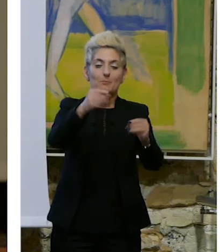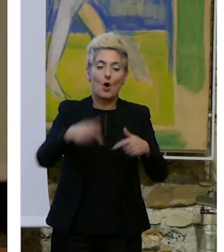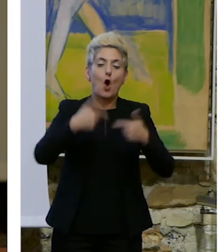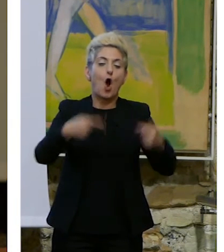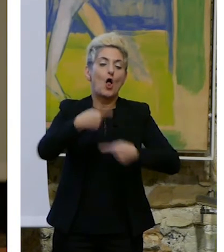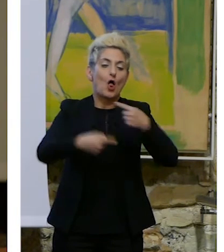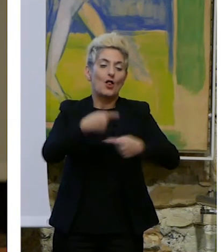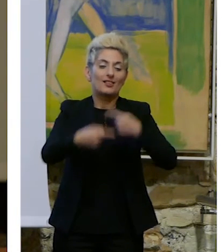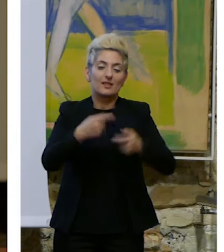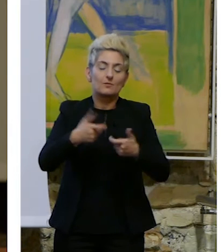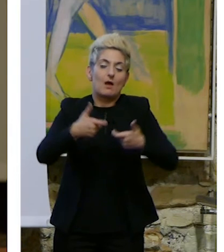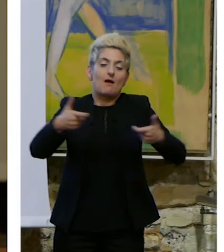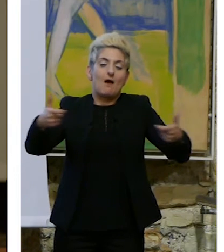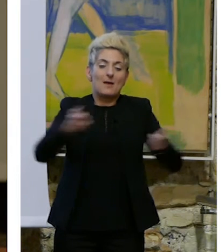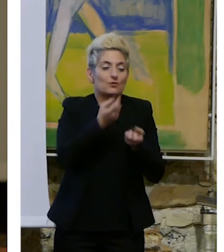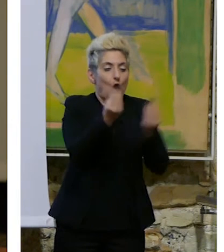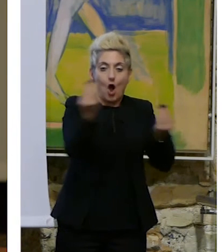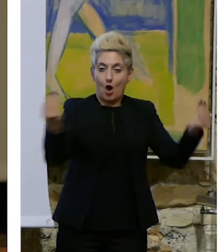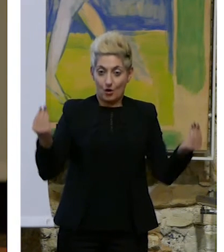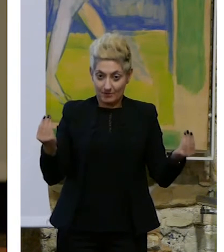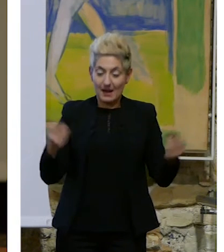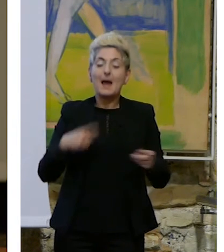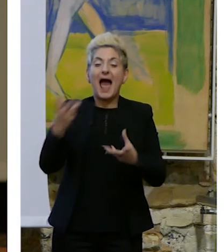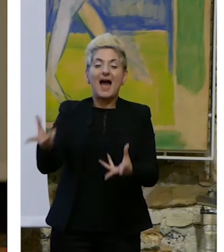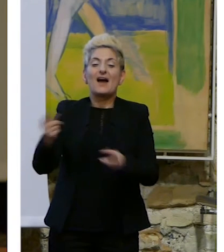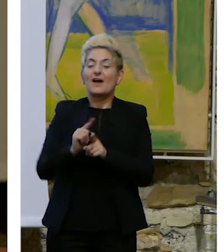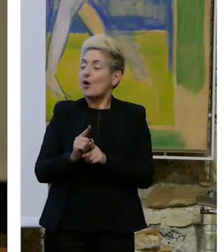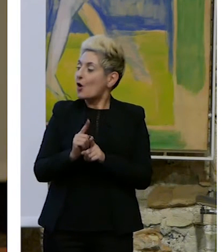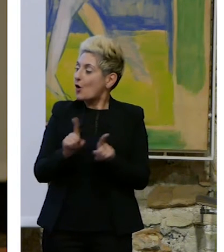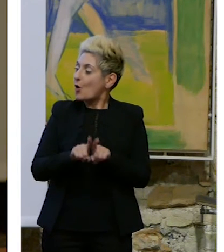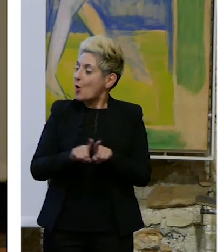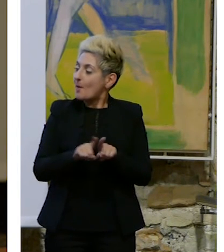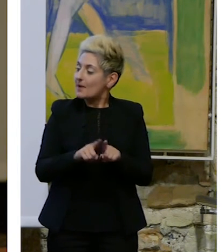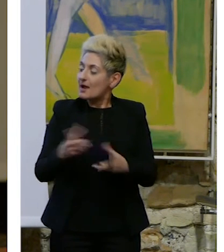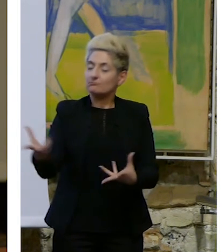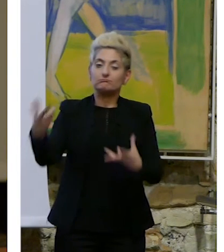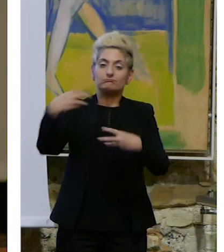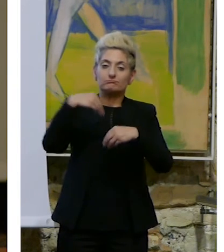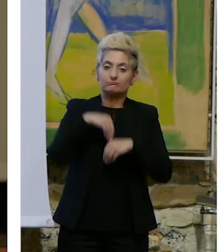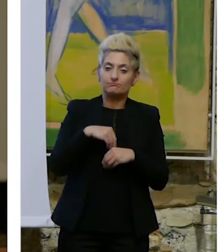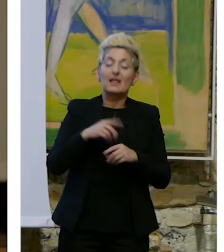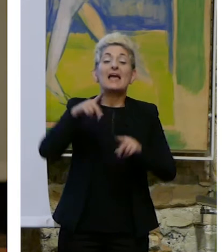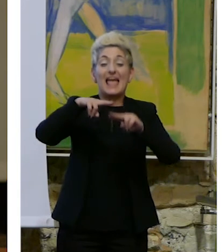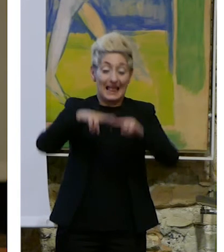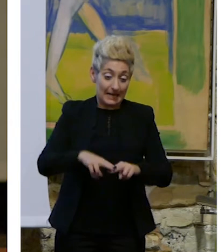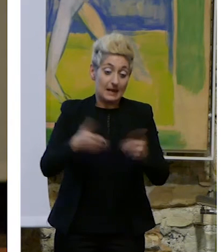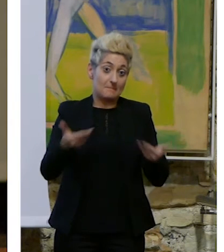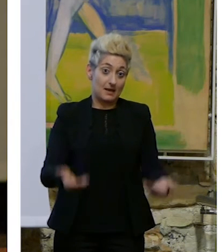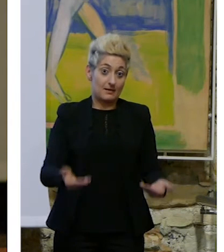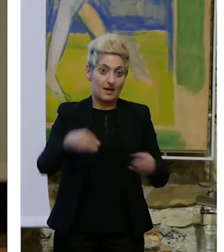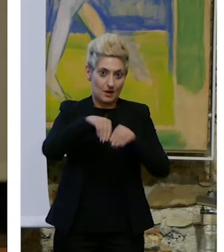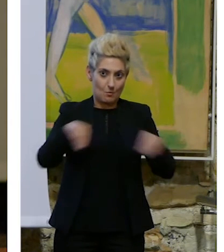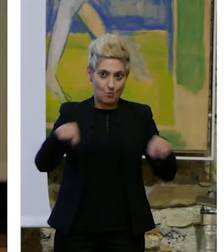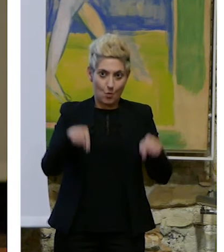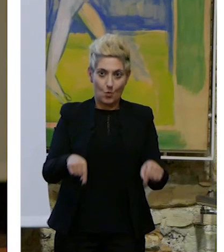la conservazione, cioè queste cose acquisite devono in qualche modo poter rimanere. Questo